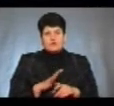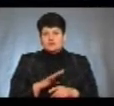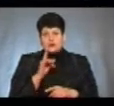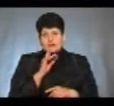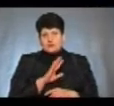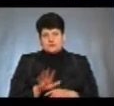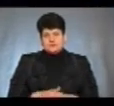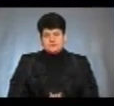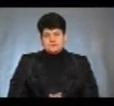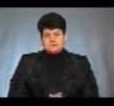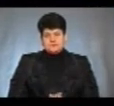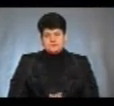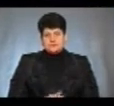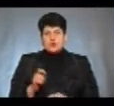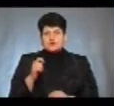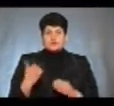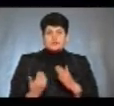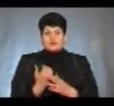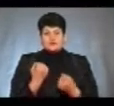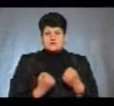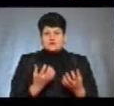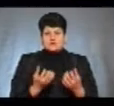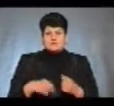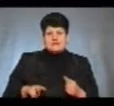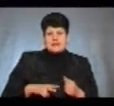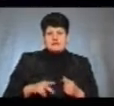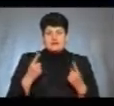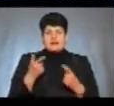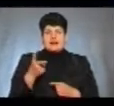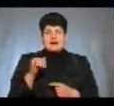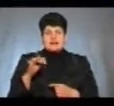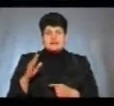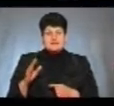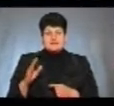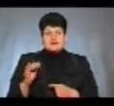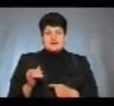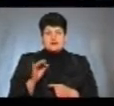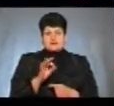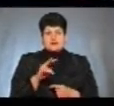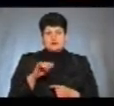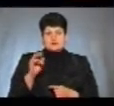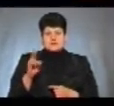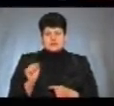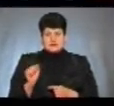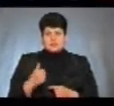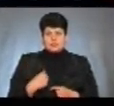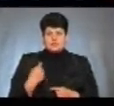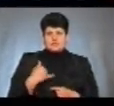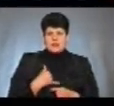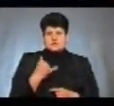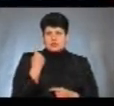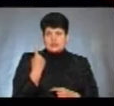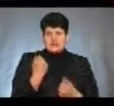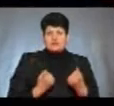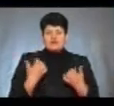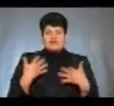надзвичайно некомфортно. Ключі від нового авто отримує директор Великогаївської амбулаторії Оксана Луцька. В нас один